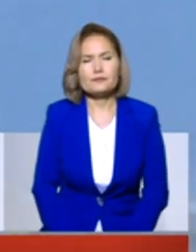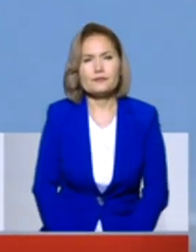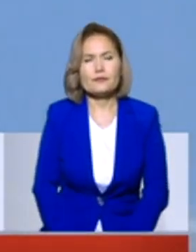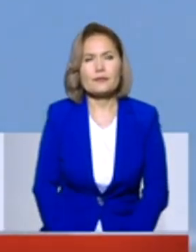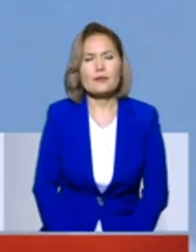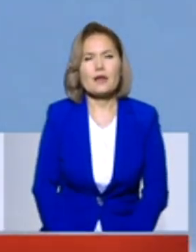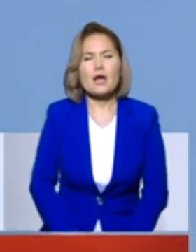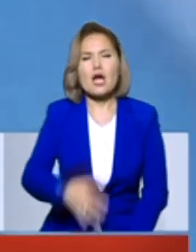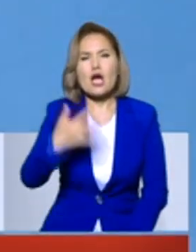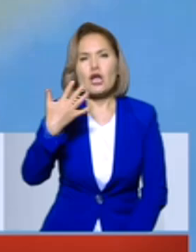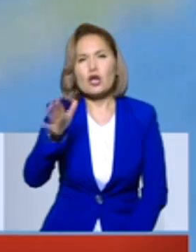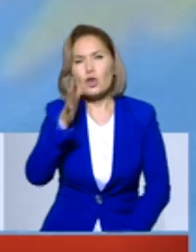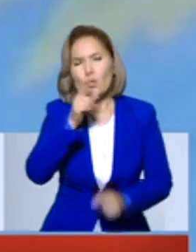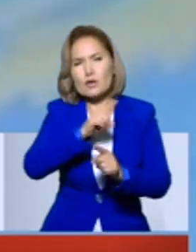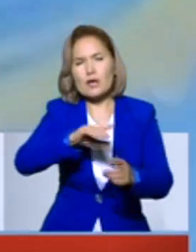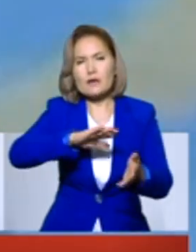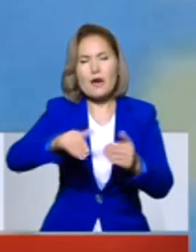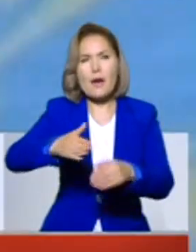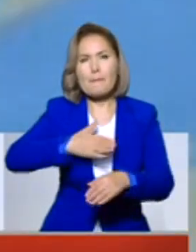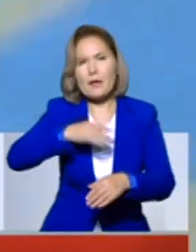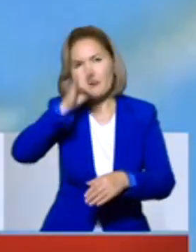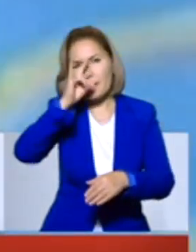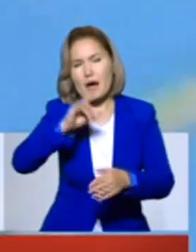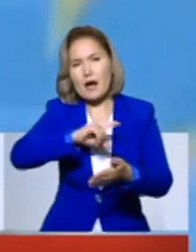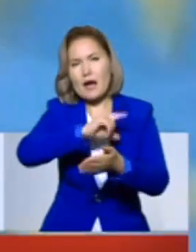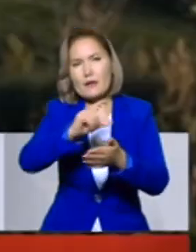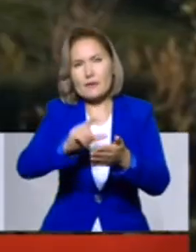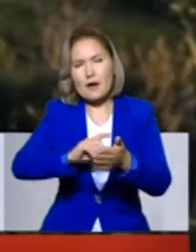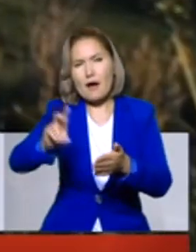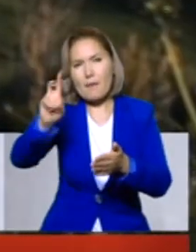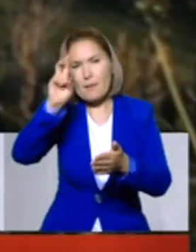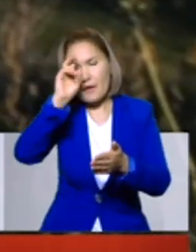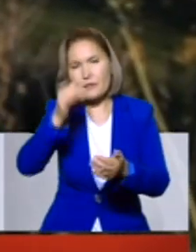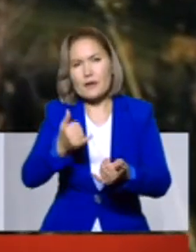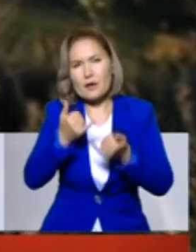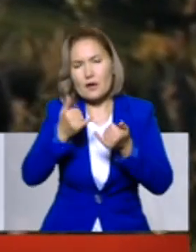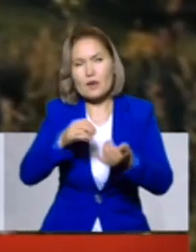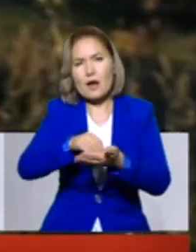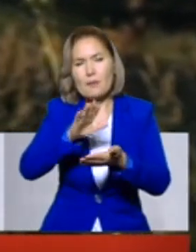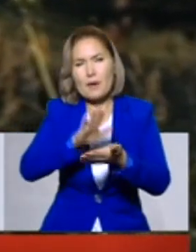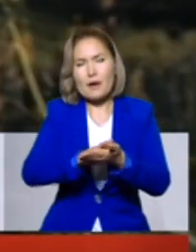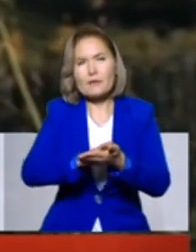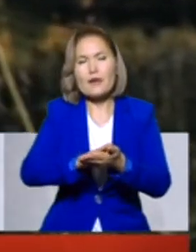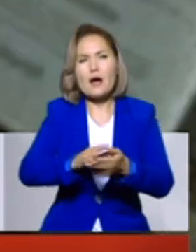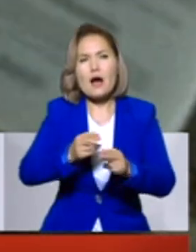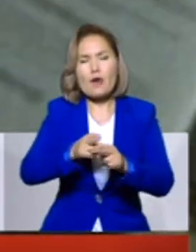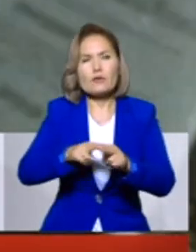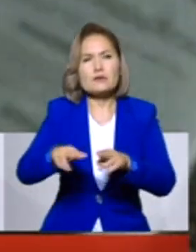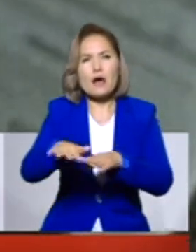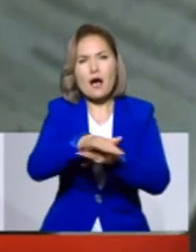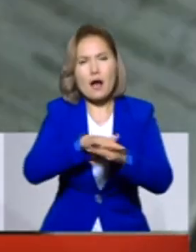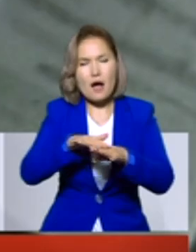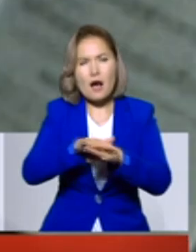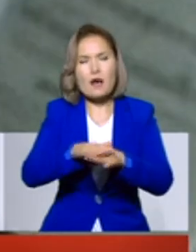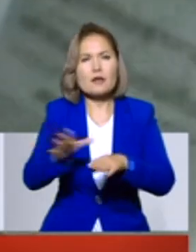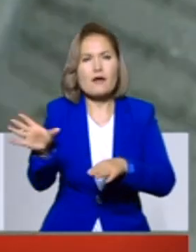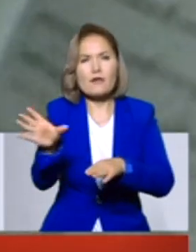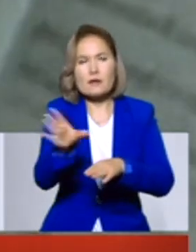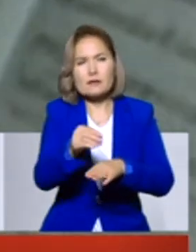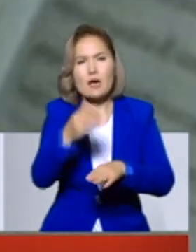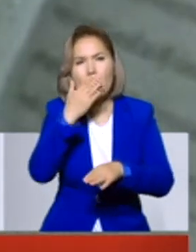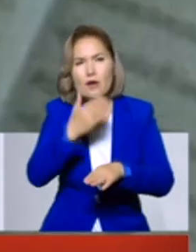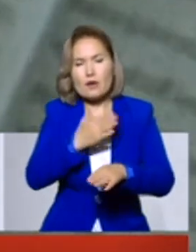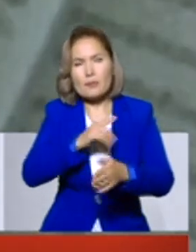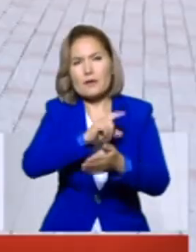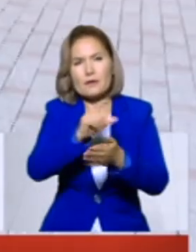Араға жарты ғасыр салып, менің Қазақстаным Қазақстанның әнұранына айналды. Шәмшінің әндері ел арасында кеңінен танымал. Халық әндерін жатқа айтып,